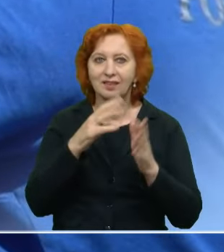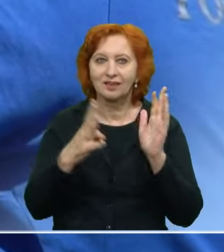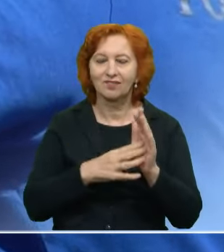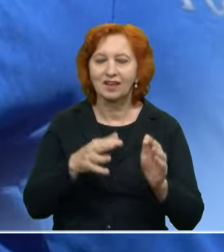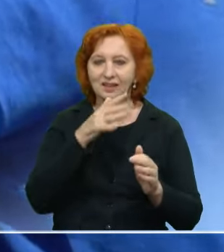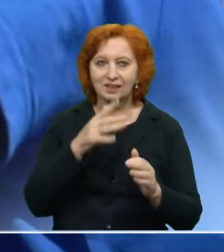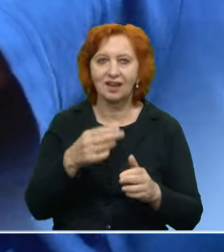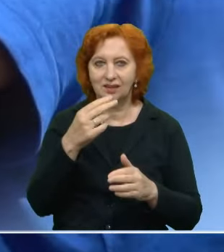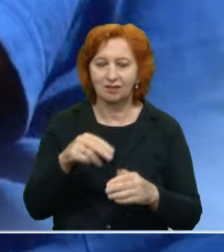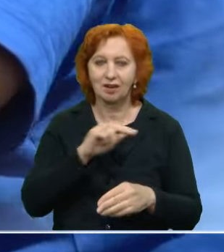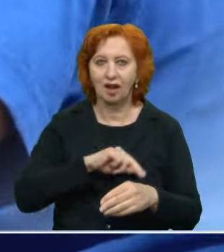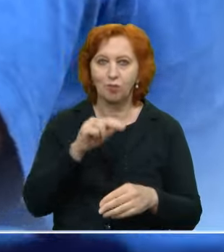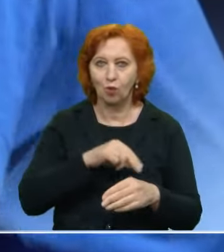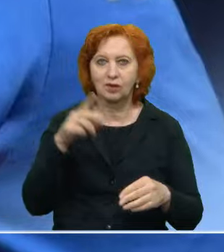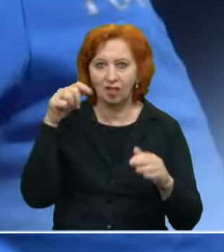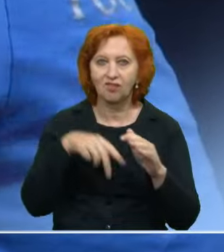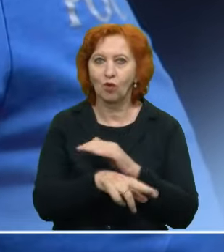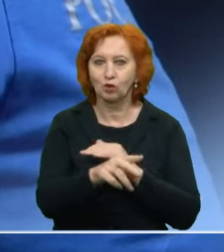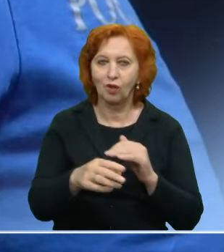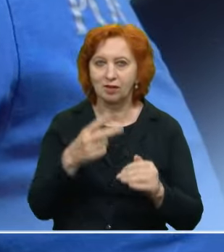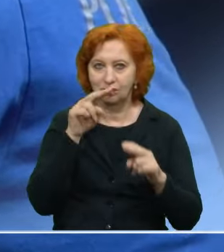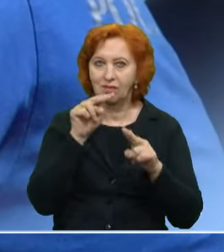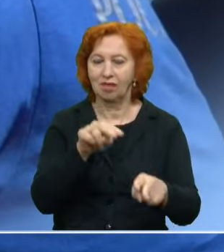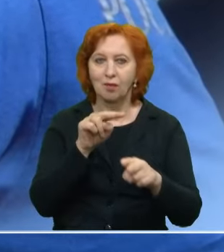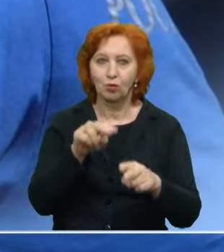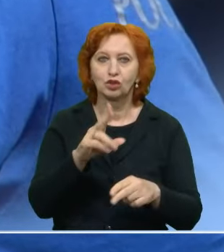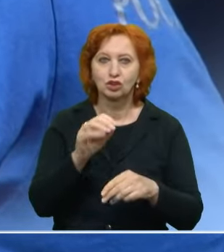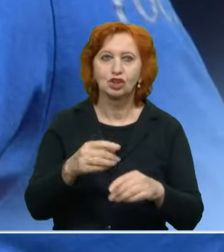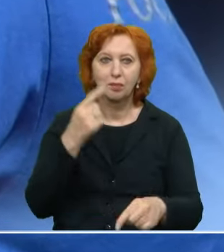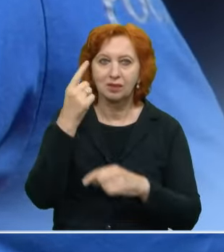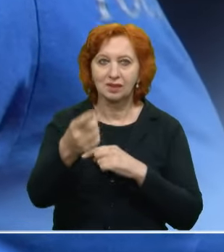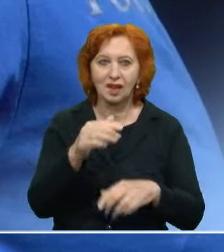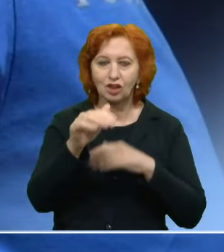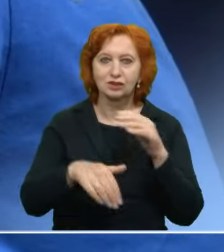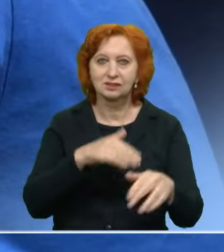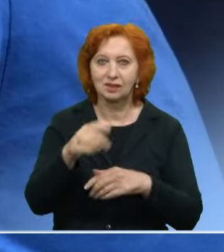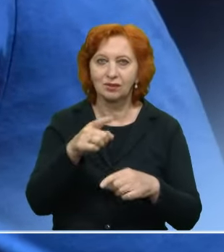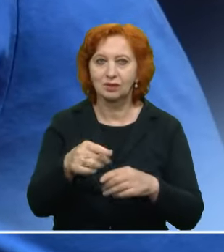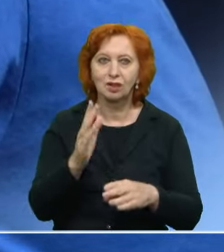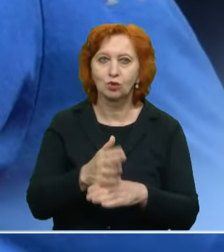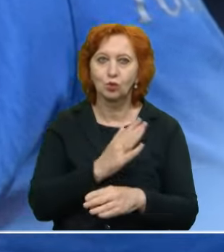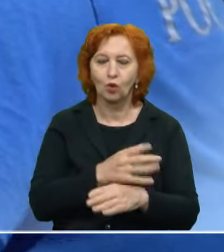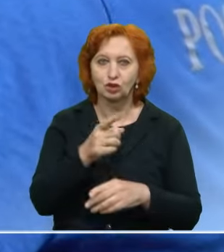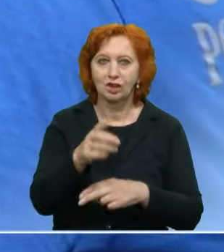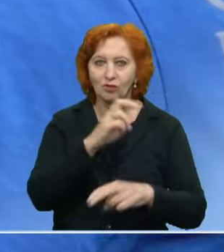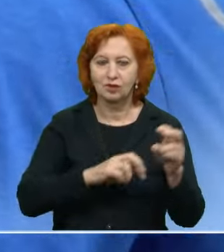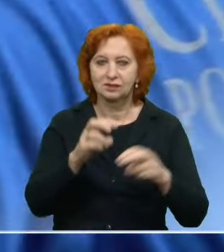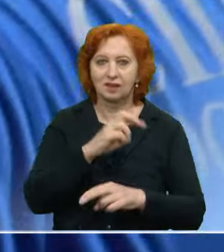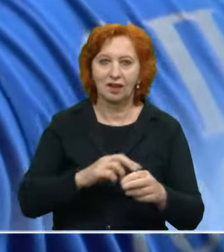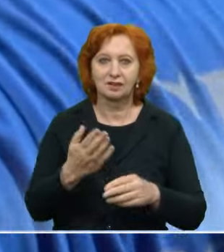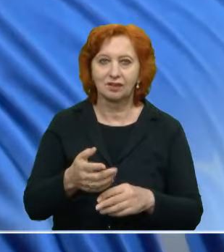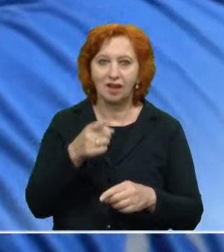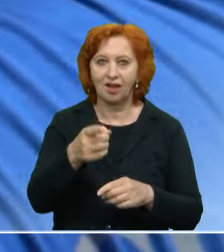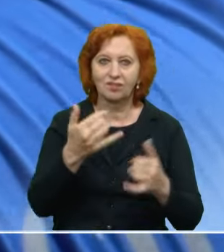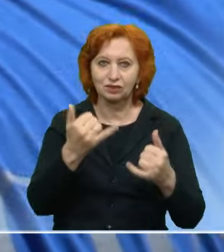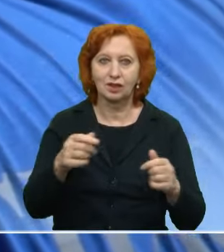сложилось такое устойчивое там наблюдение. Чем дальше человек заплыл, тем дольше его искать. А вы